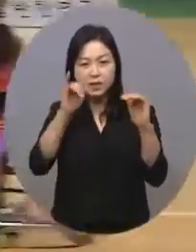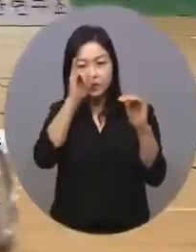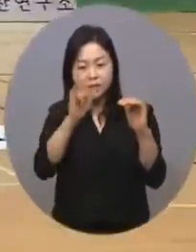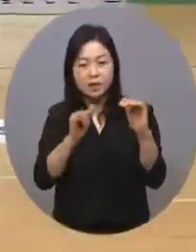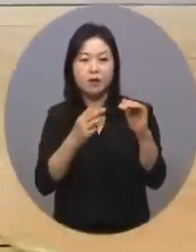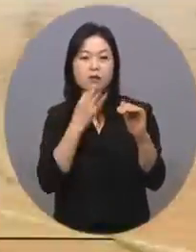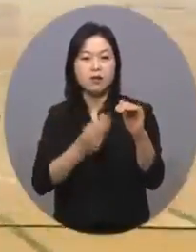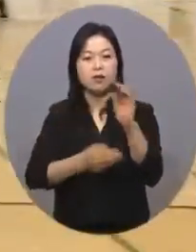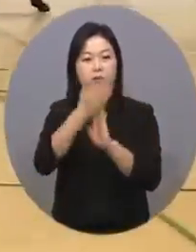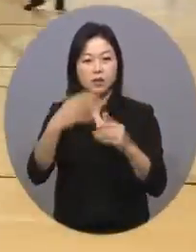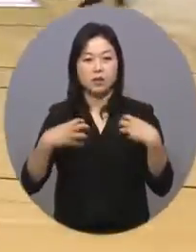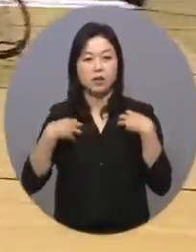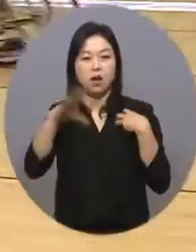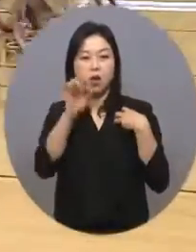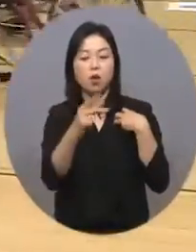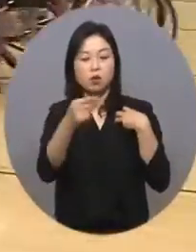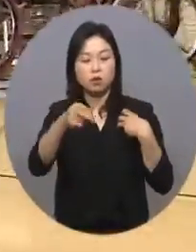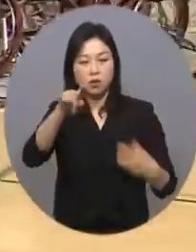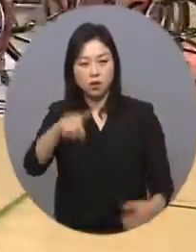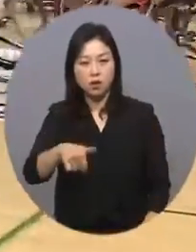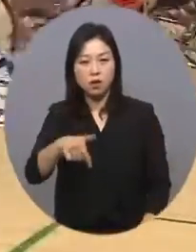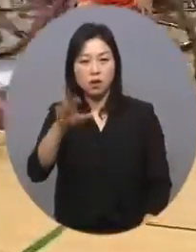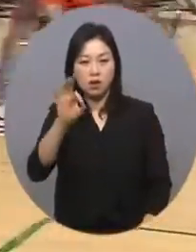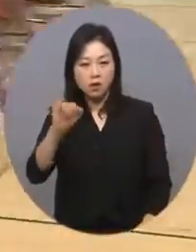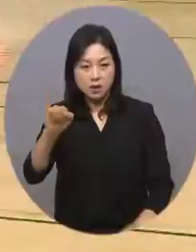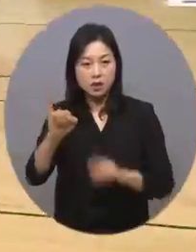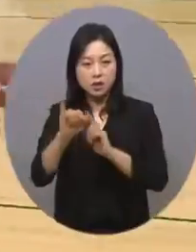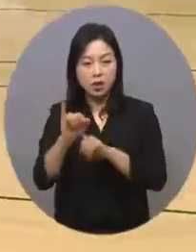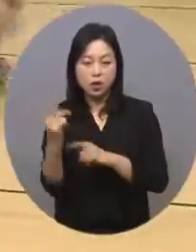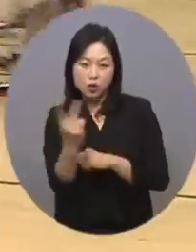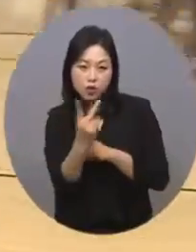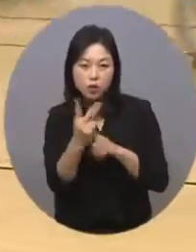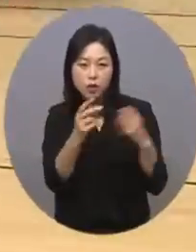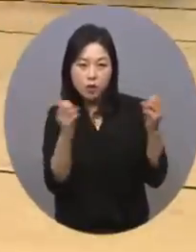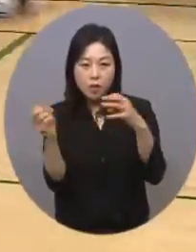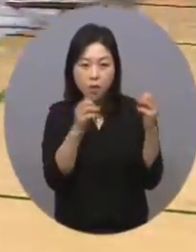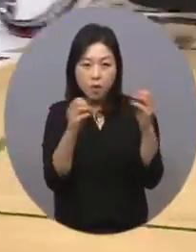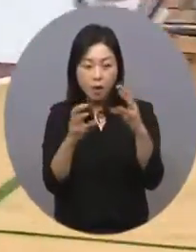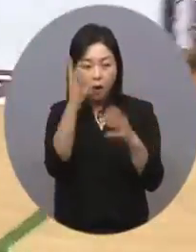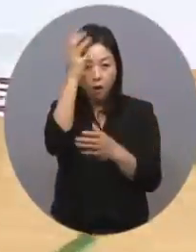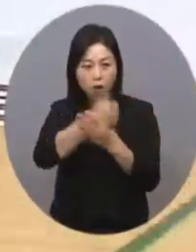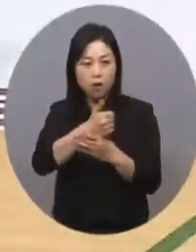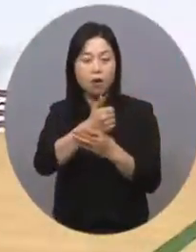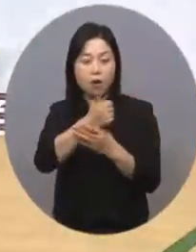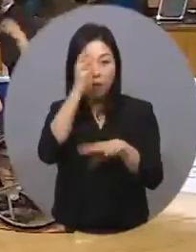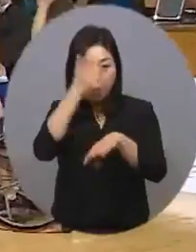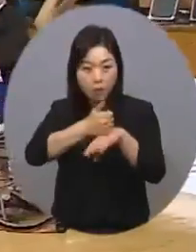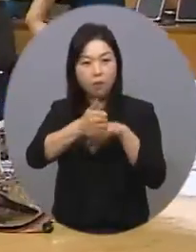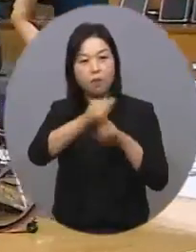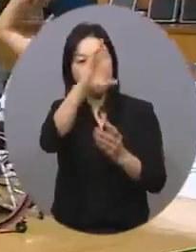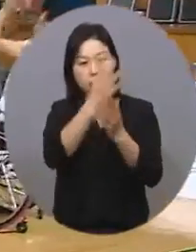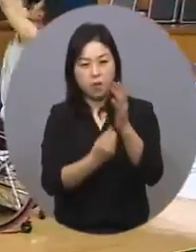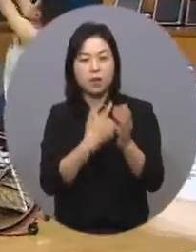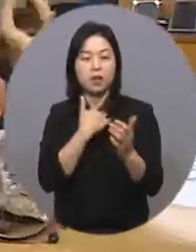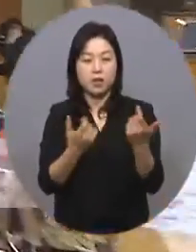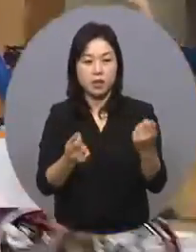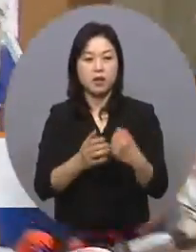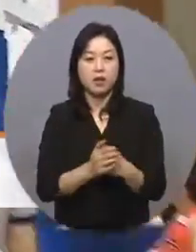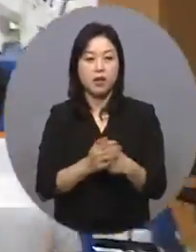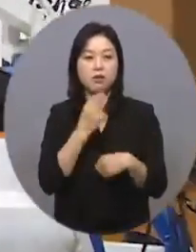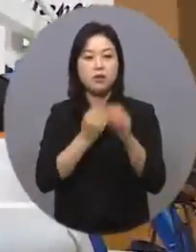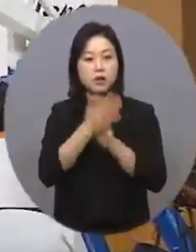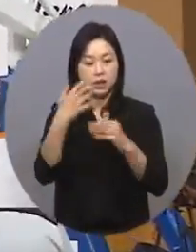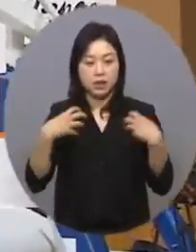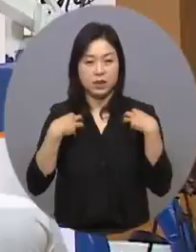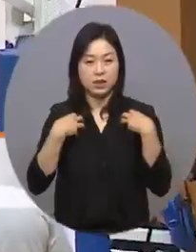오동석 선수와 이은주 선수의 패스 플레이가 연달아 성공하며 경기의 흐름을 바꿨습니다. 이후 서울시청은 추가